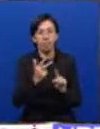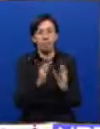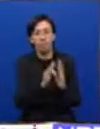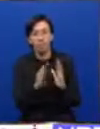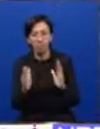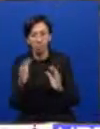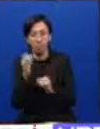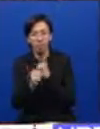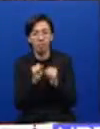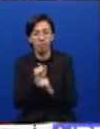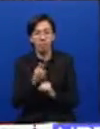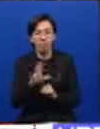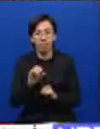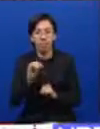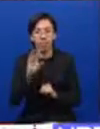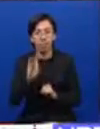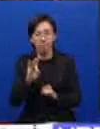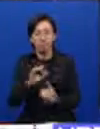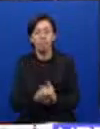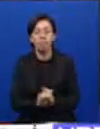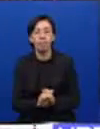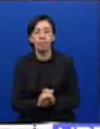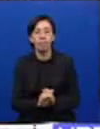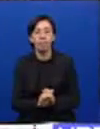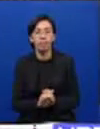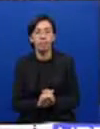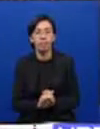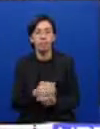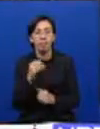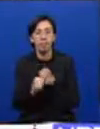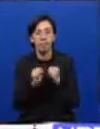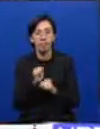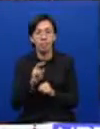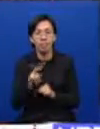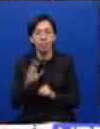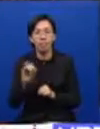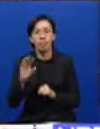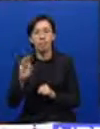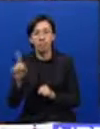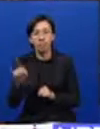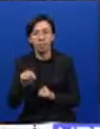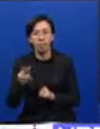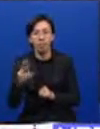ปรังปี2558และนาปีการผลิต